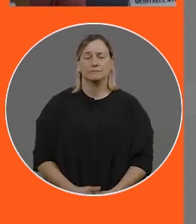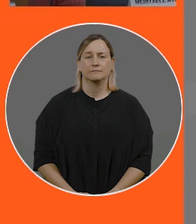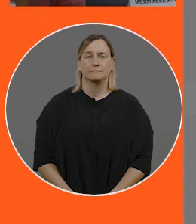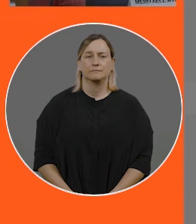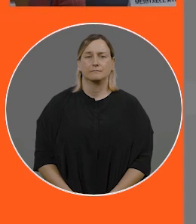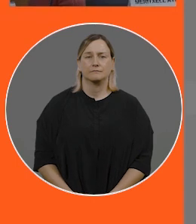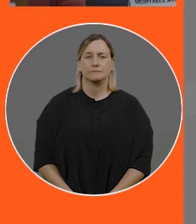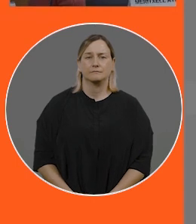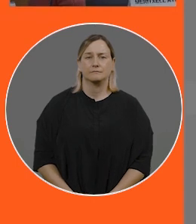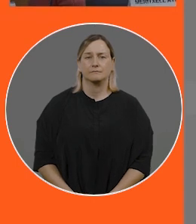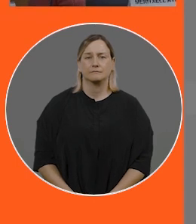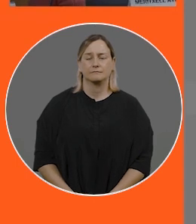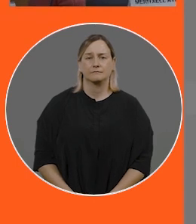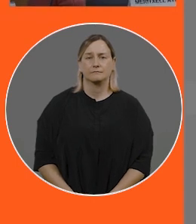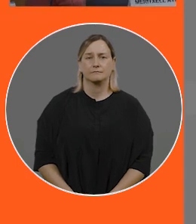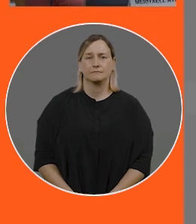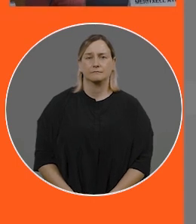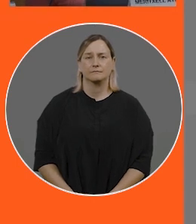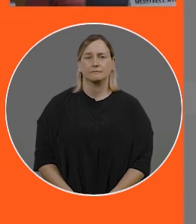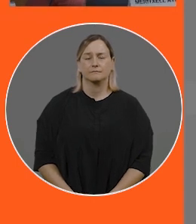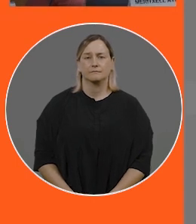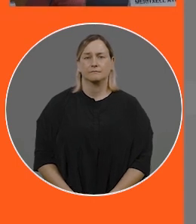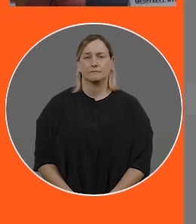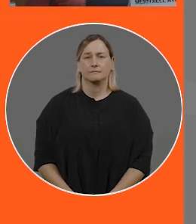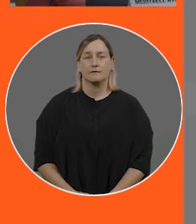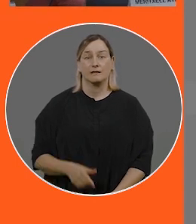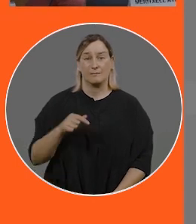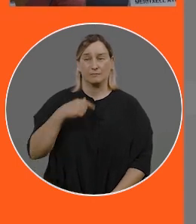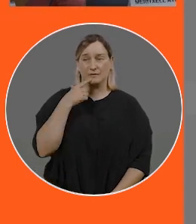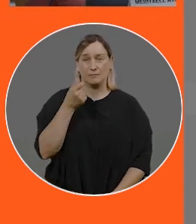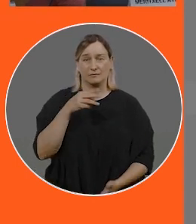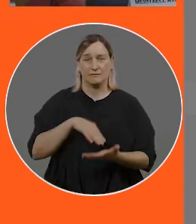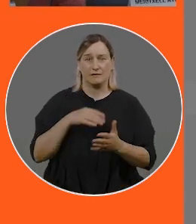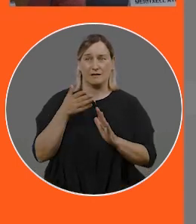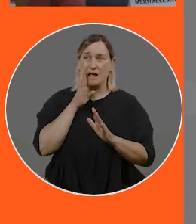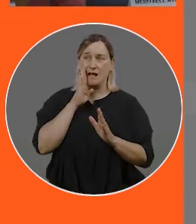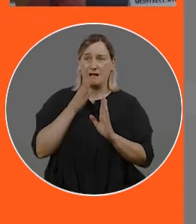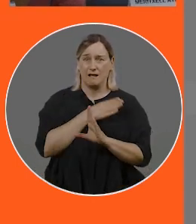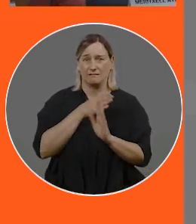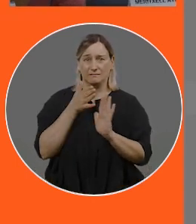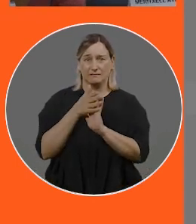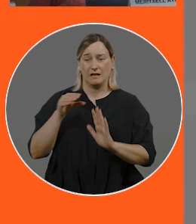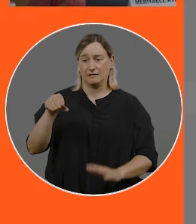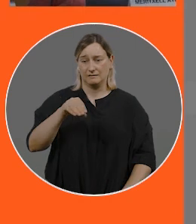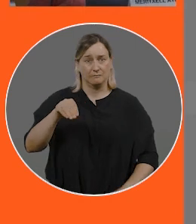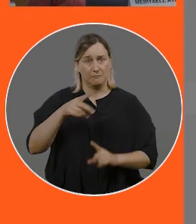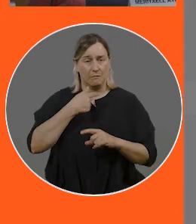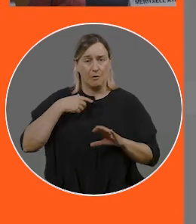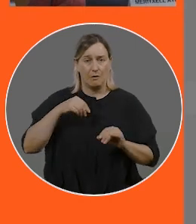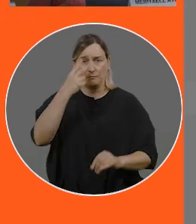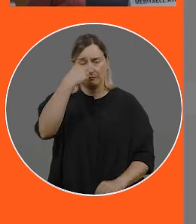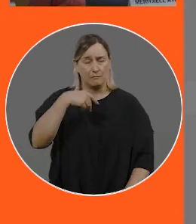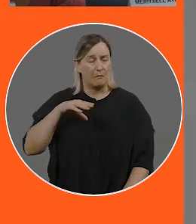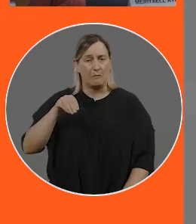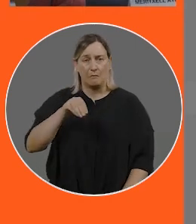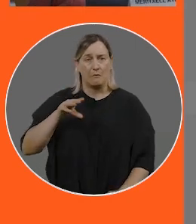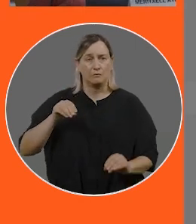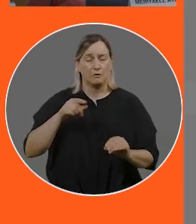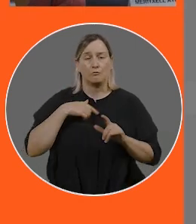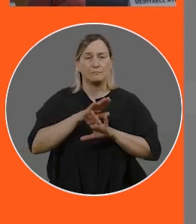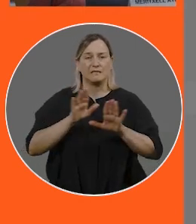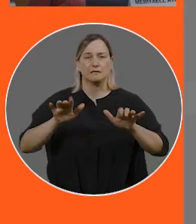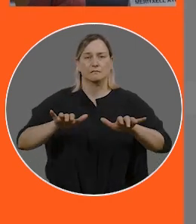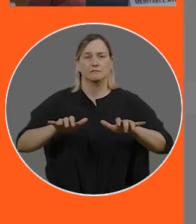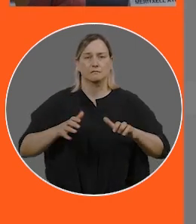i bueno, clar, tampoc utilitzem un ratolí, també ja s'ha parlat d'això, no? Nosaltres tampoc utilitzem un ratolí, només un teclat.